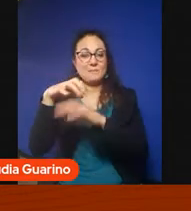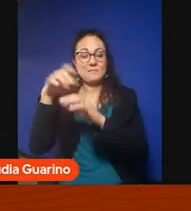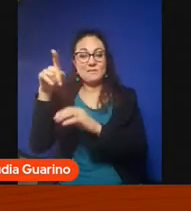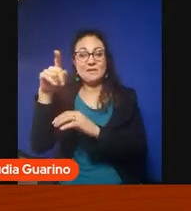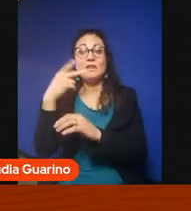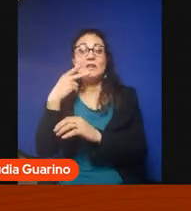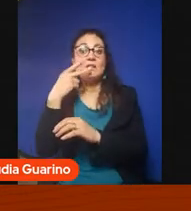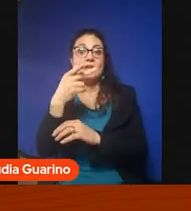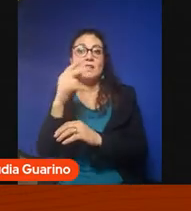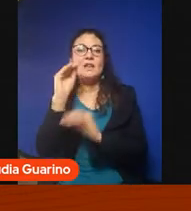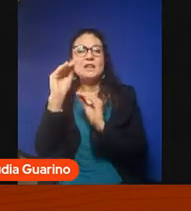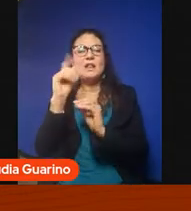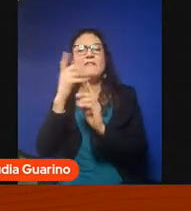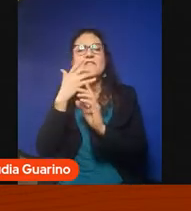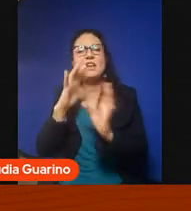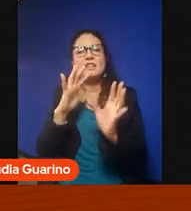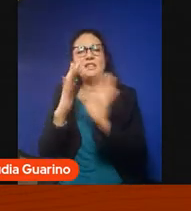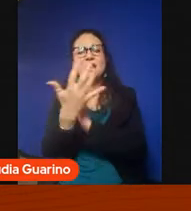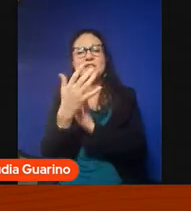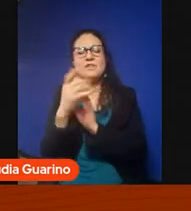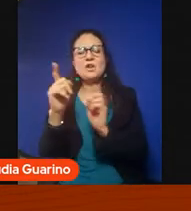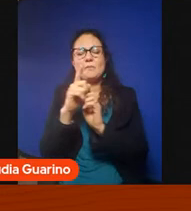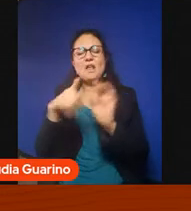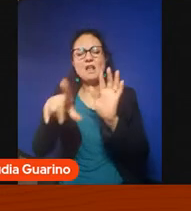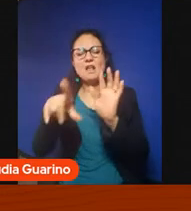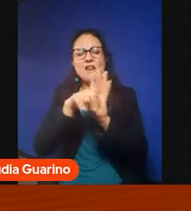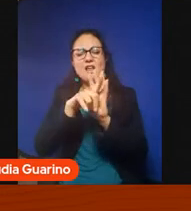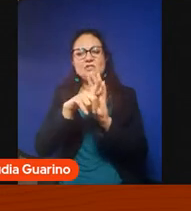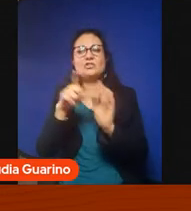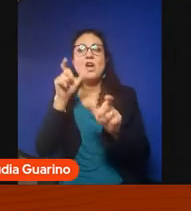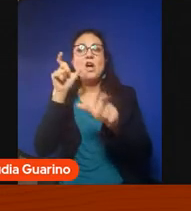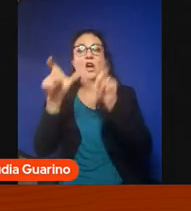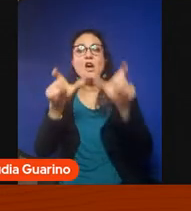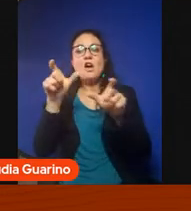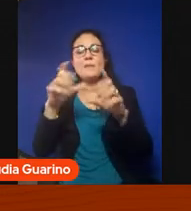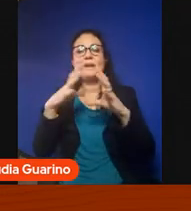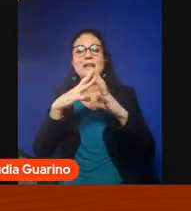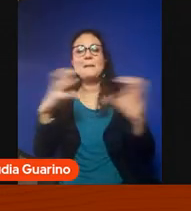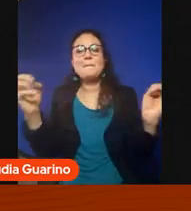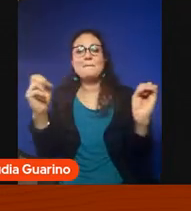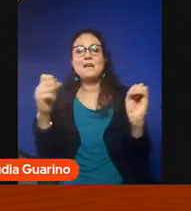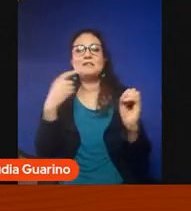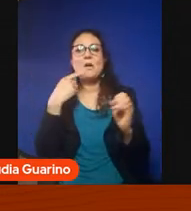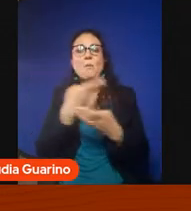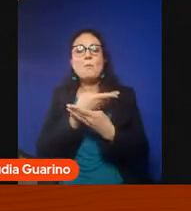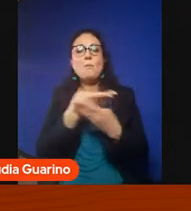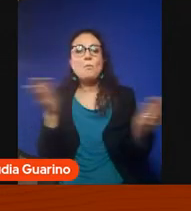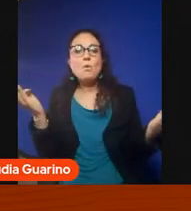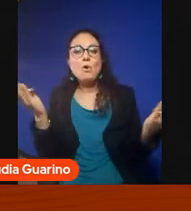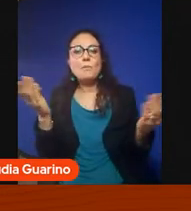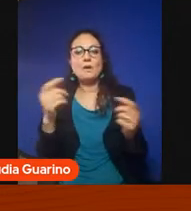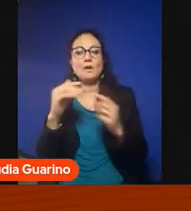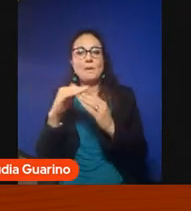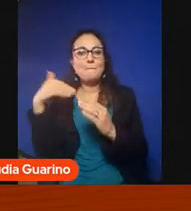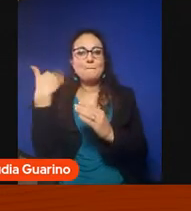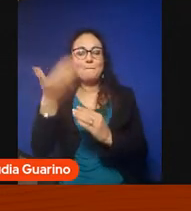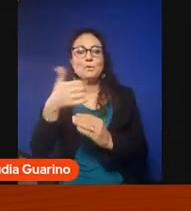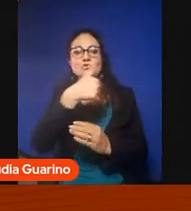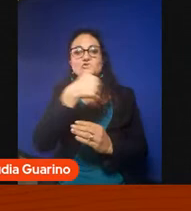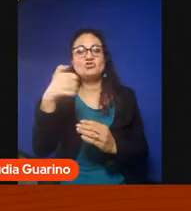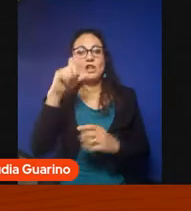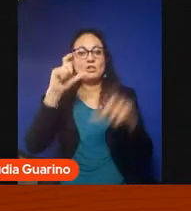nell'ordinamento italiano che obbligava le imprese e le istituzioni pubbliche con oltre 100 addetti, non